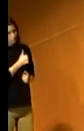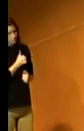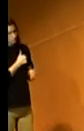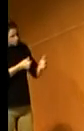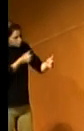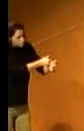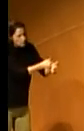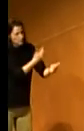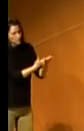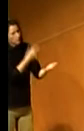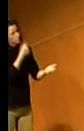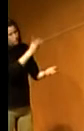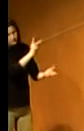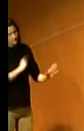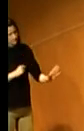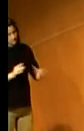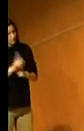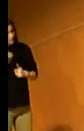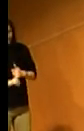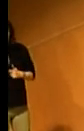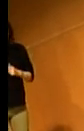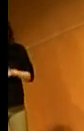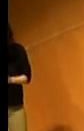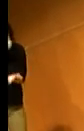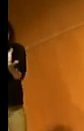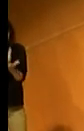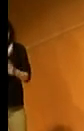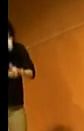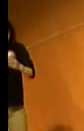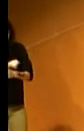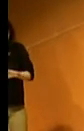pas facile de s'occuper à la fois sur une même classe de plusieurs élèves.